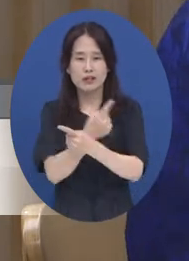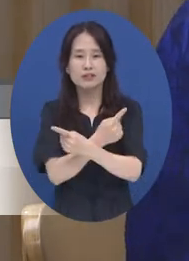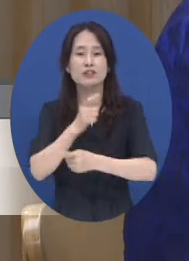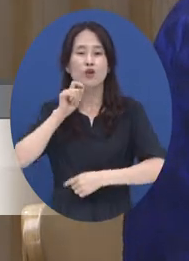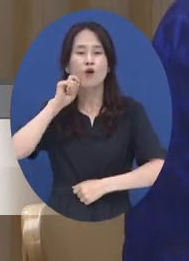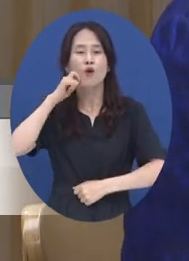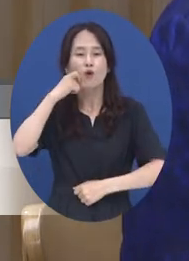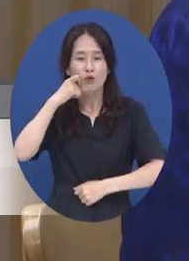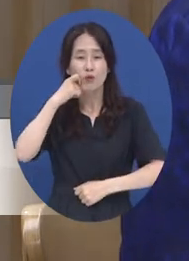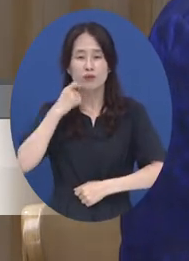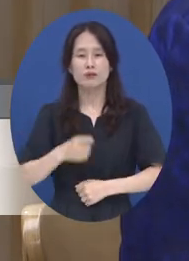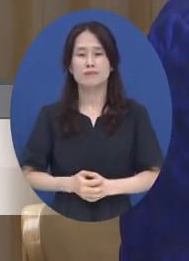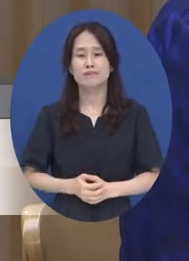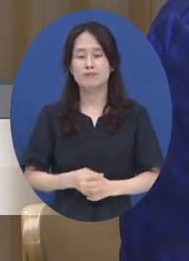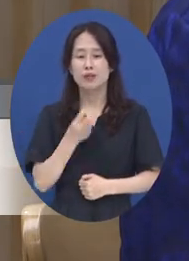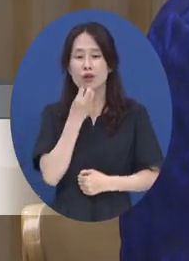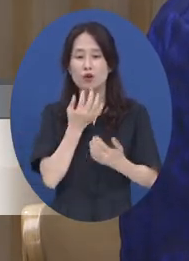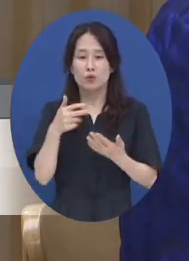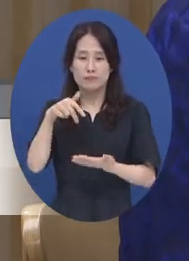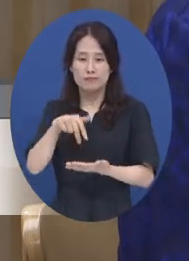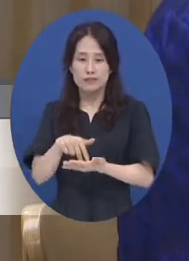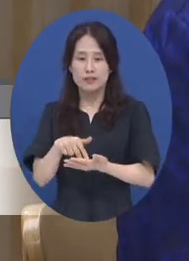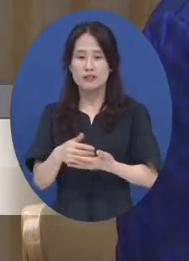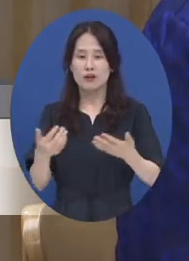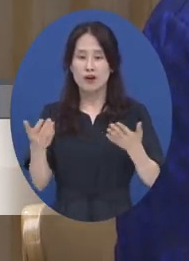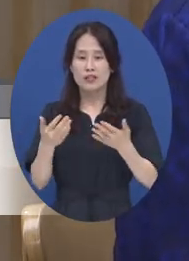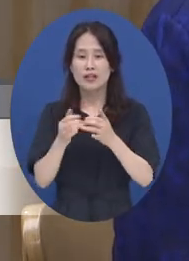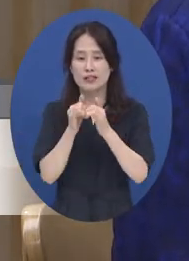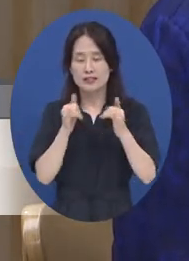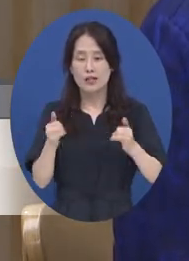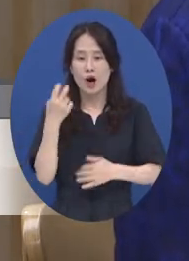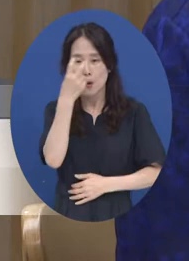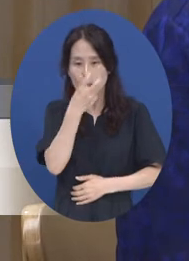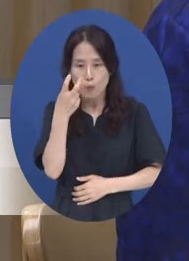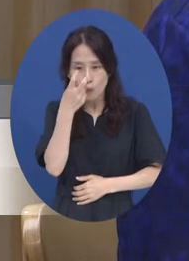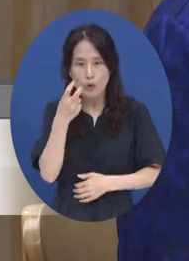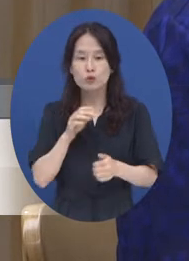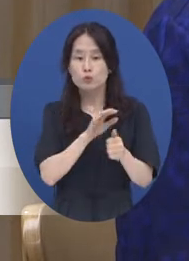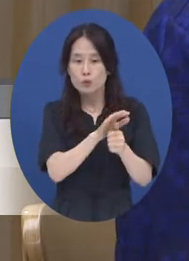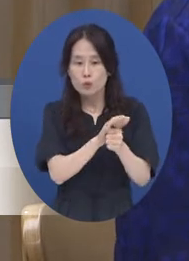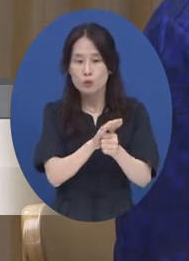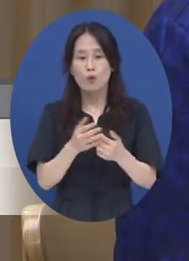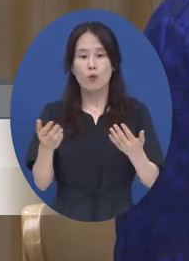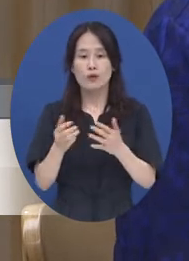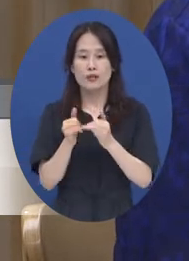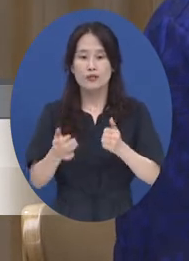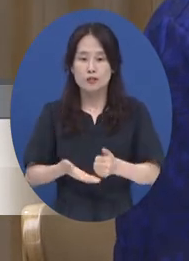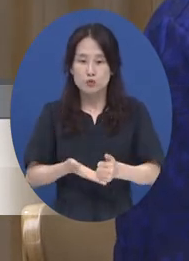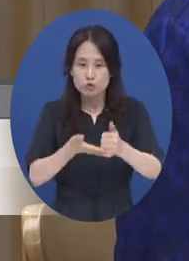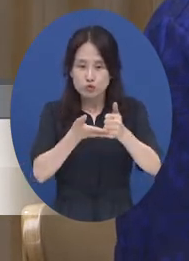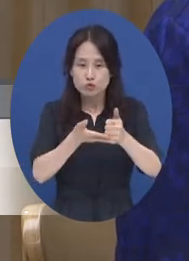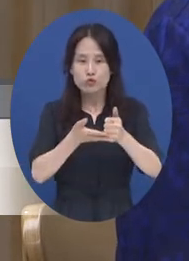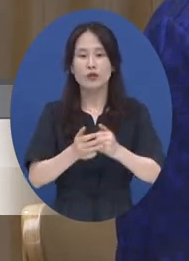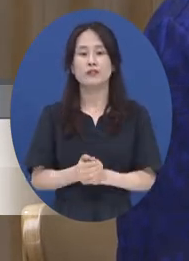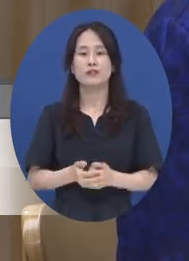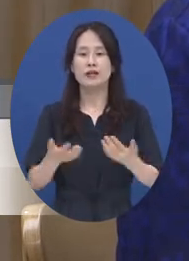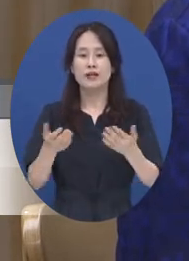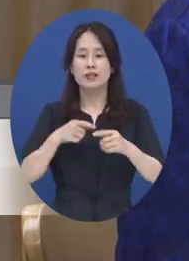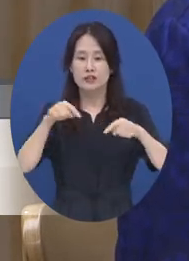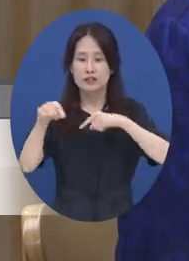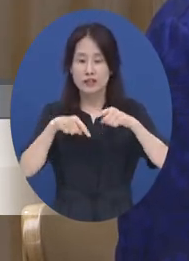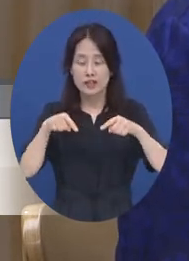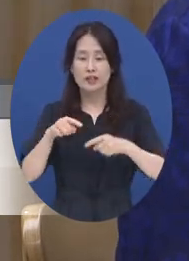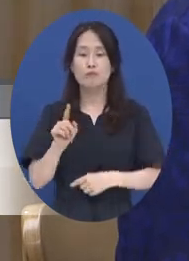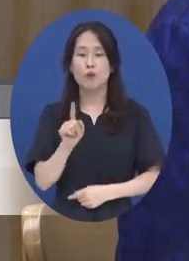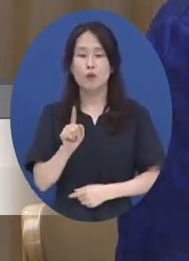좀 어려웠는데요. 경기도에서 노동을 보장하고 노동을 존중한다는 그런 노동 정책의